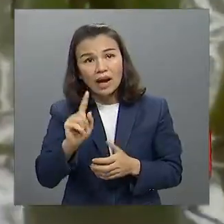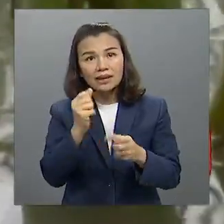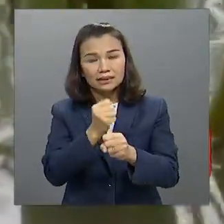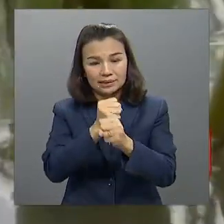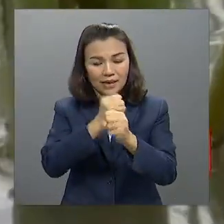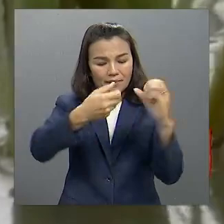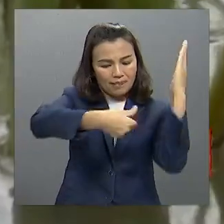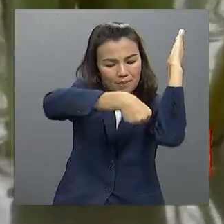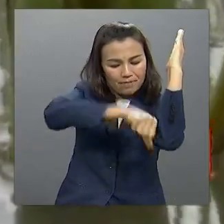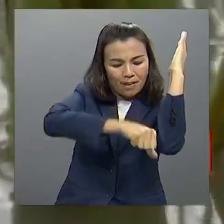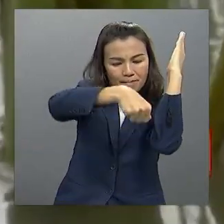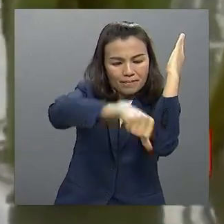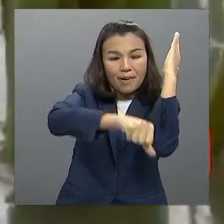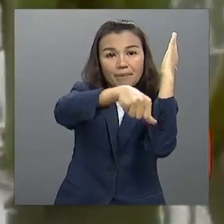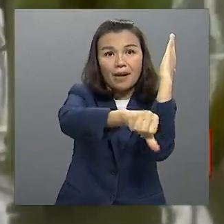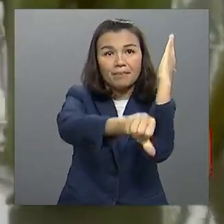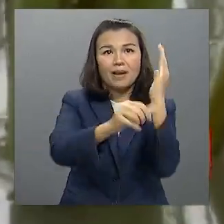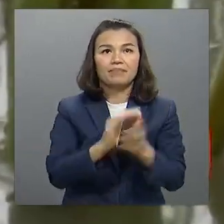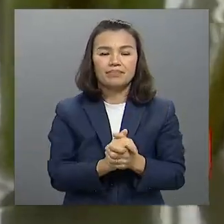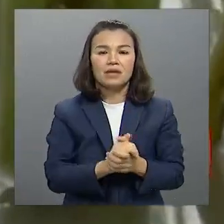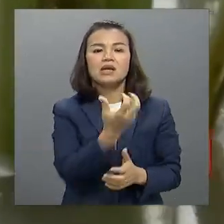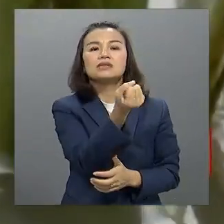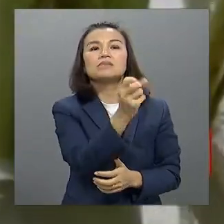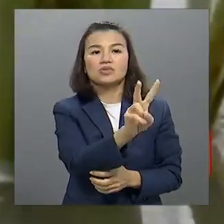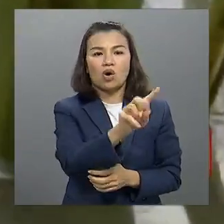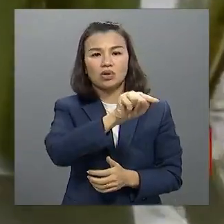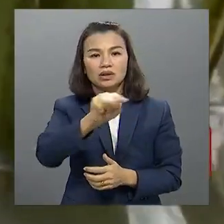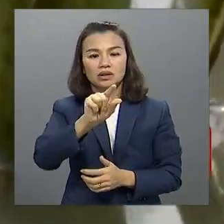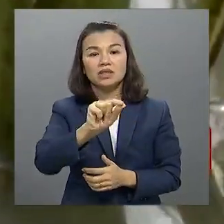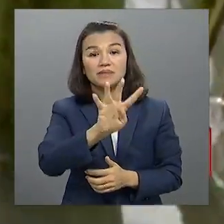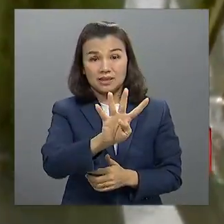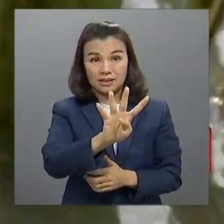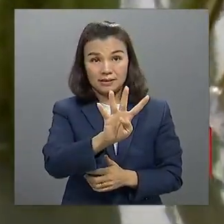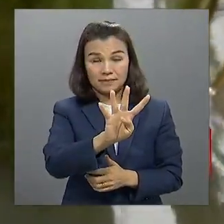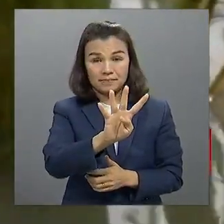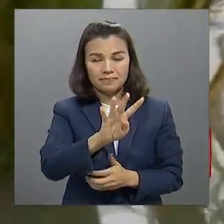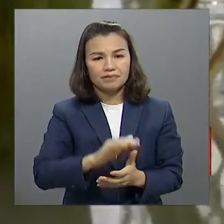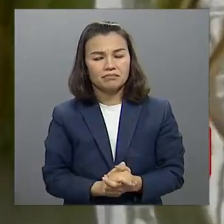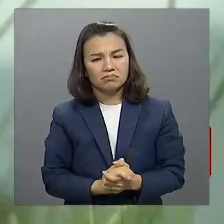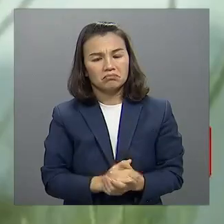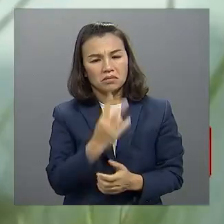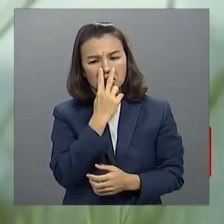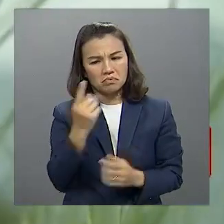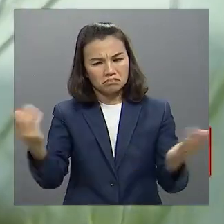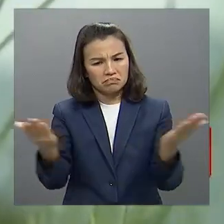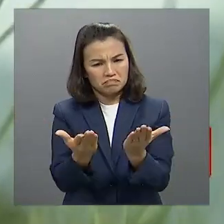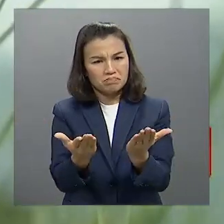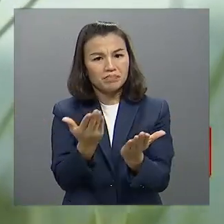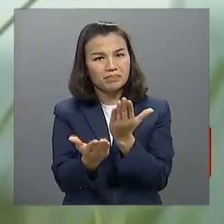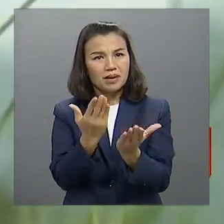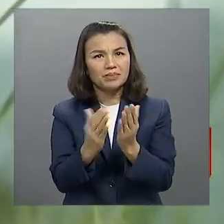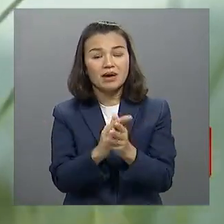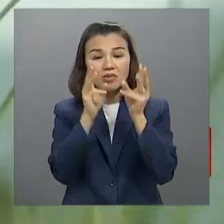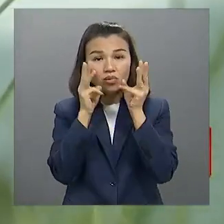มันมี12ต้นถึง24ต้นเอ๊ะมันมีวิธีที่บอกว่